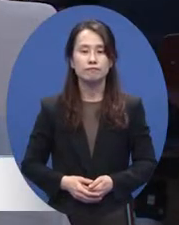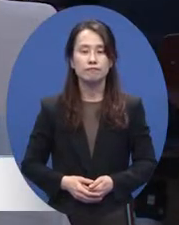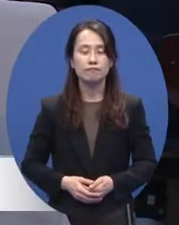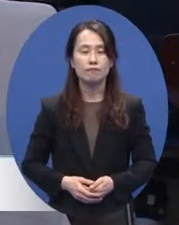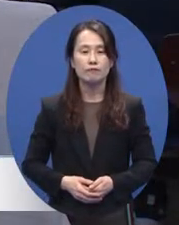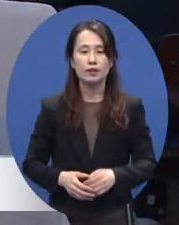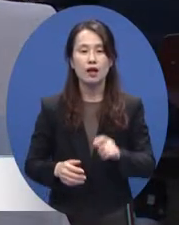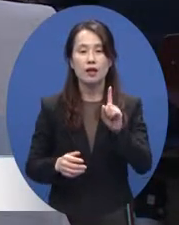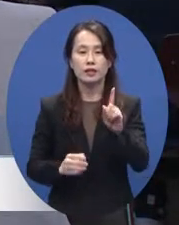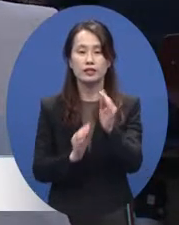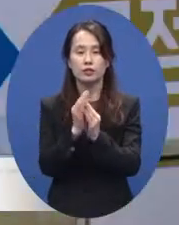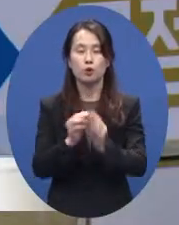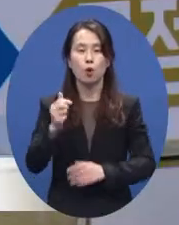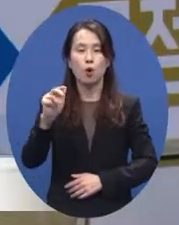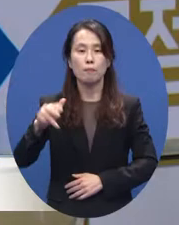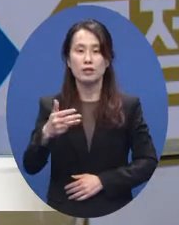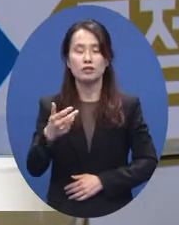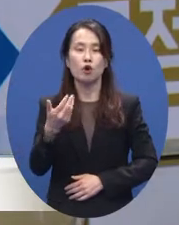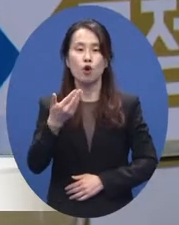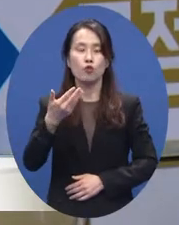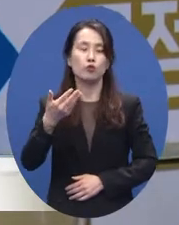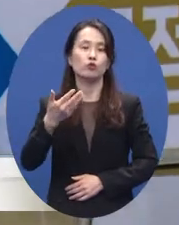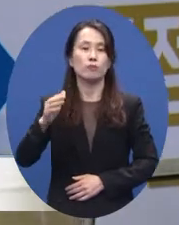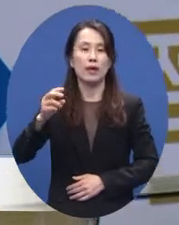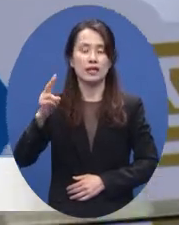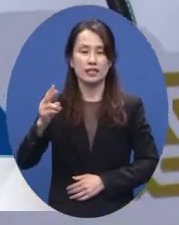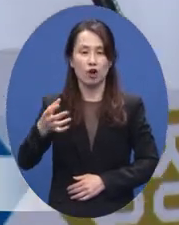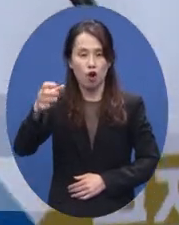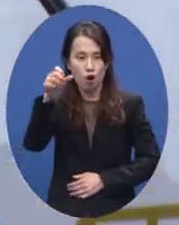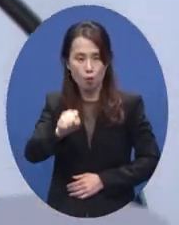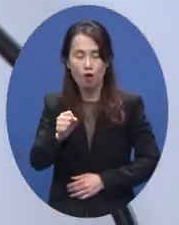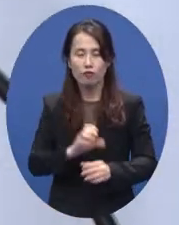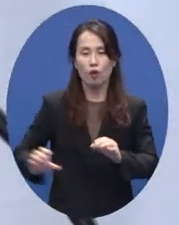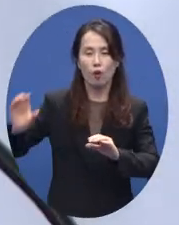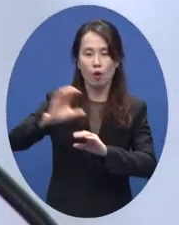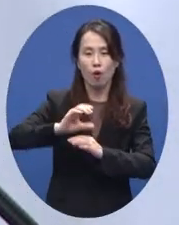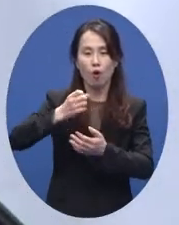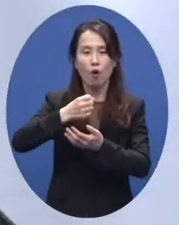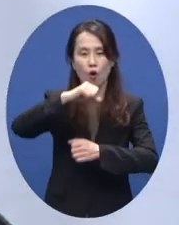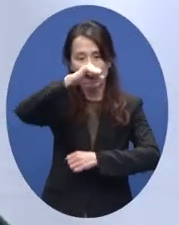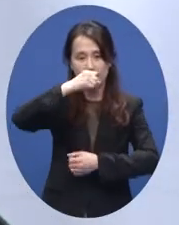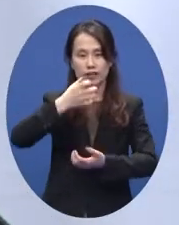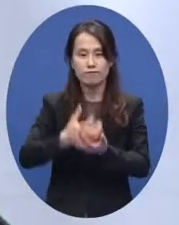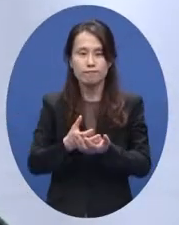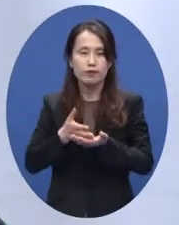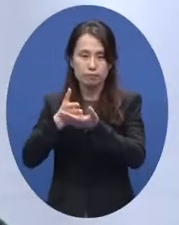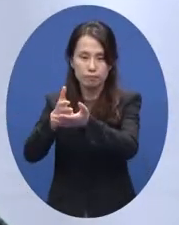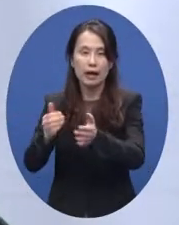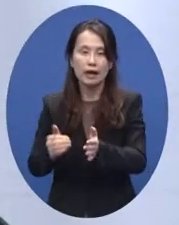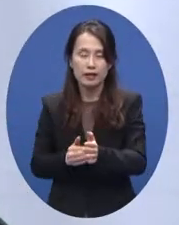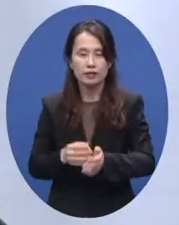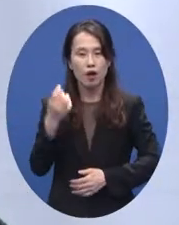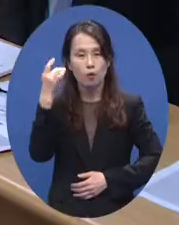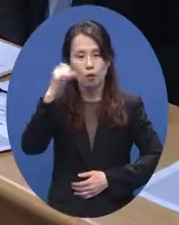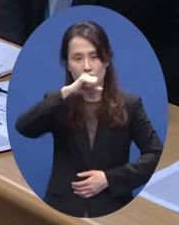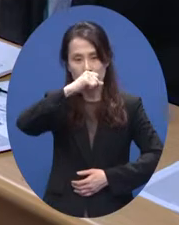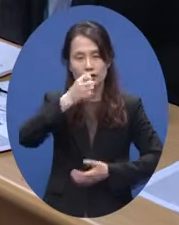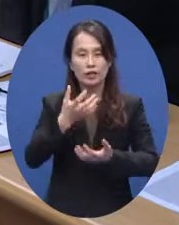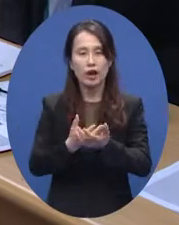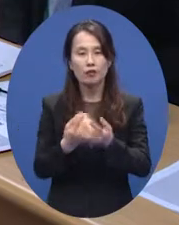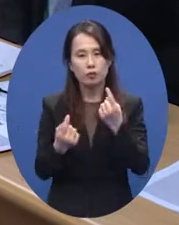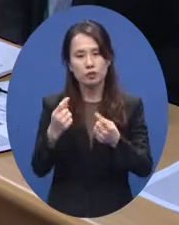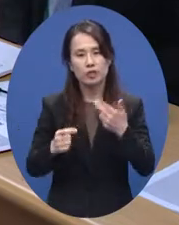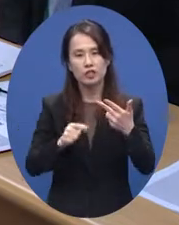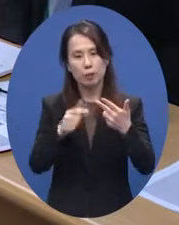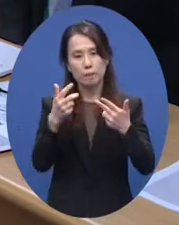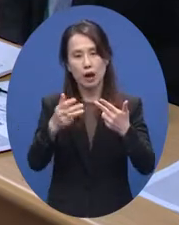경기도가 1조 8,902억 원 증액된 올해 첫 추가 경정 예산안을 내놨습니다. 당초 짰던 본 예산보다 7.8% 늘어